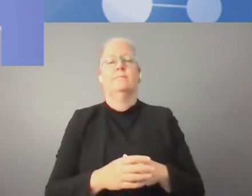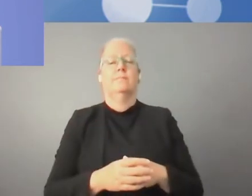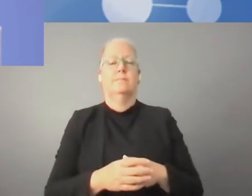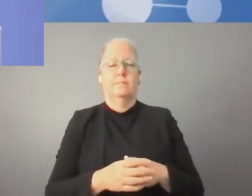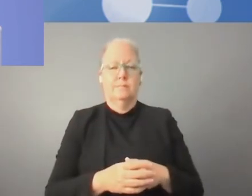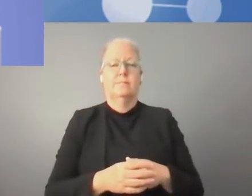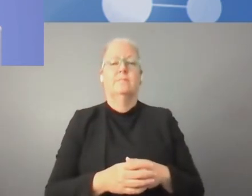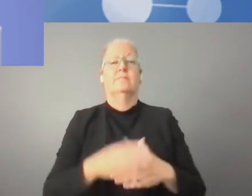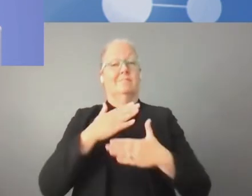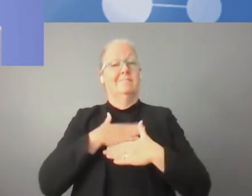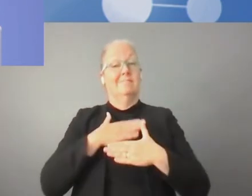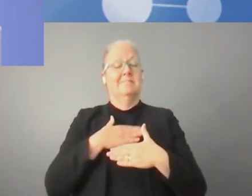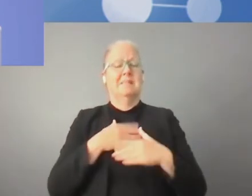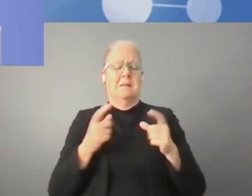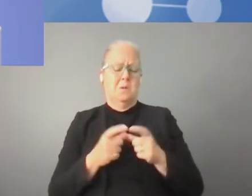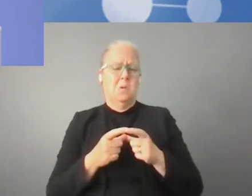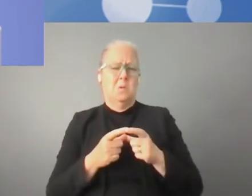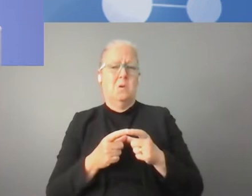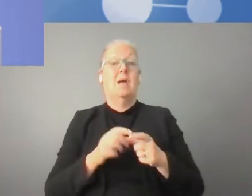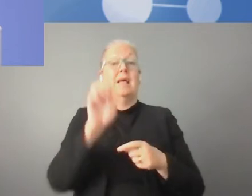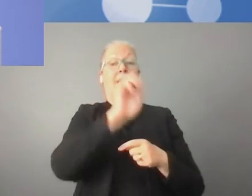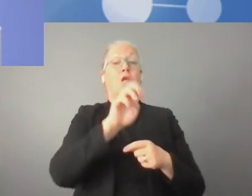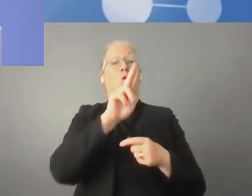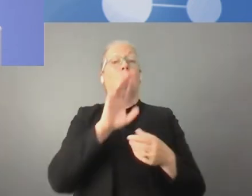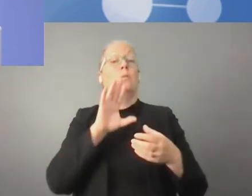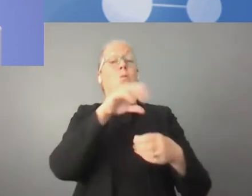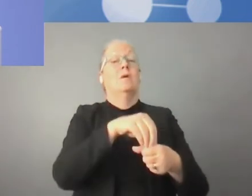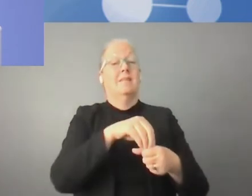盖5G 的覆盖。